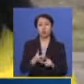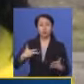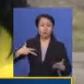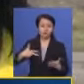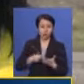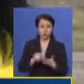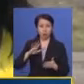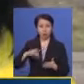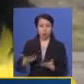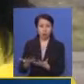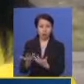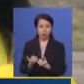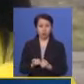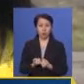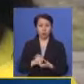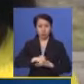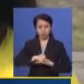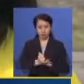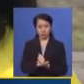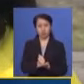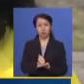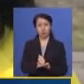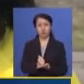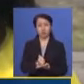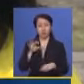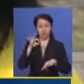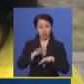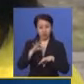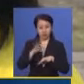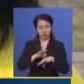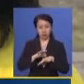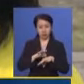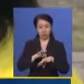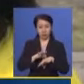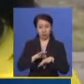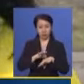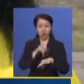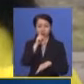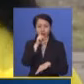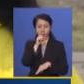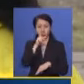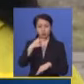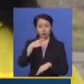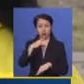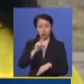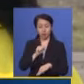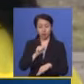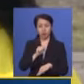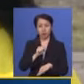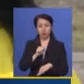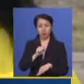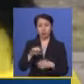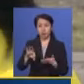вакцину после получения подтверждения диагноза птичьего гриппа, мы сразу же в течение